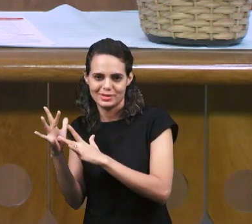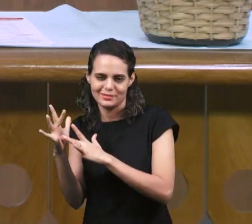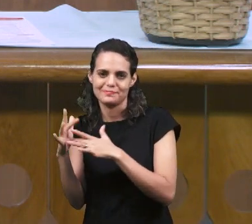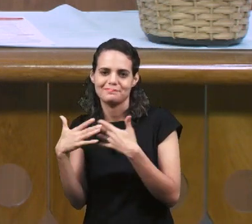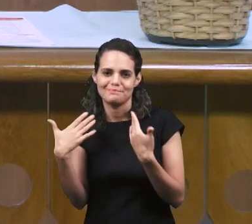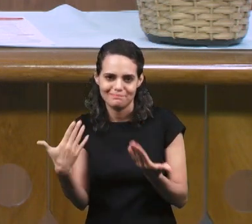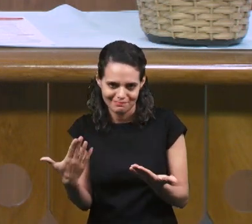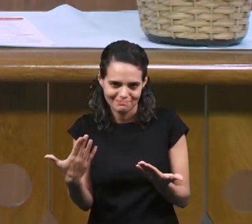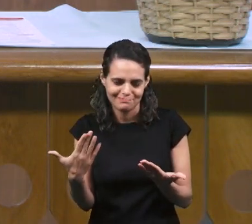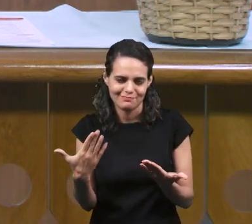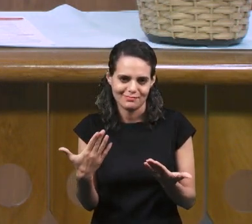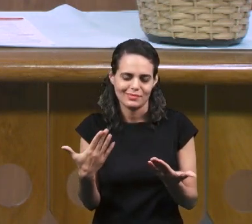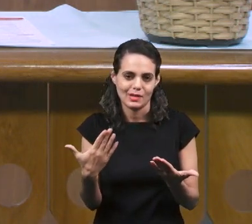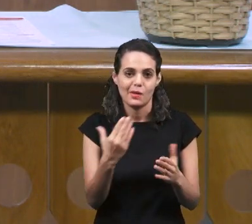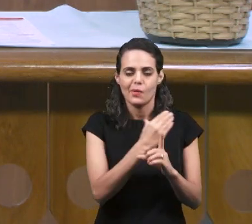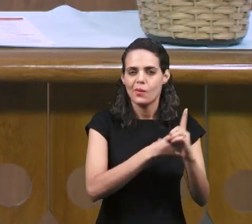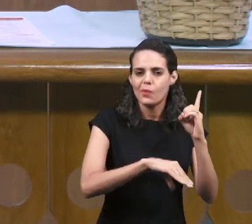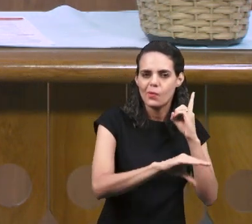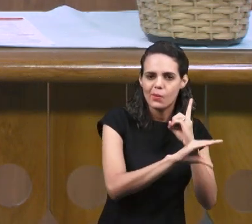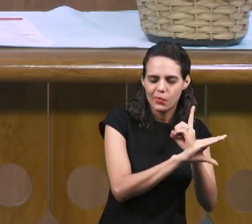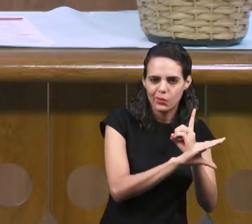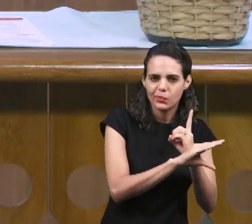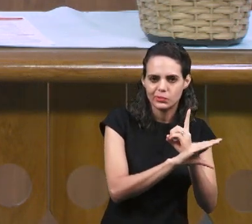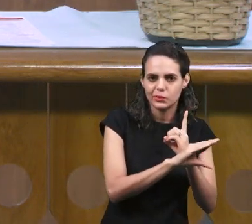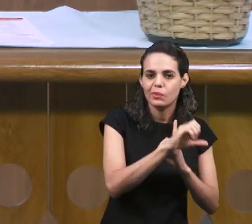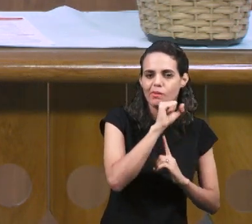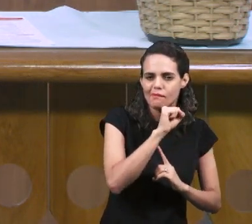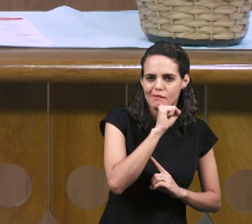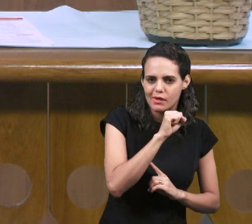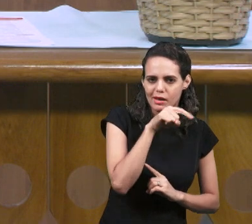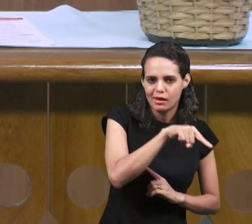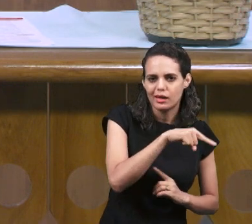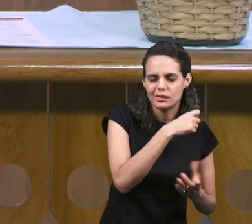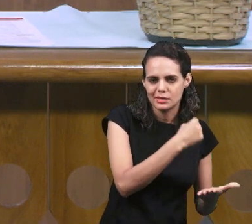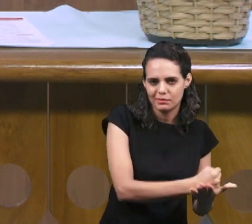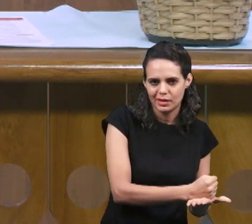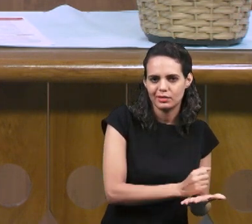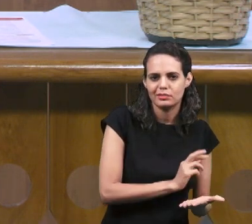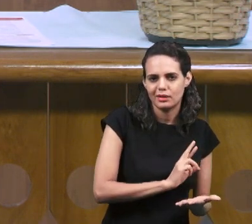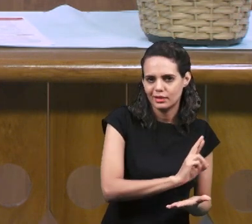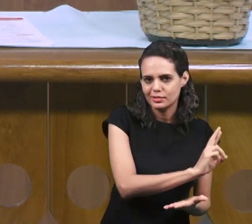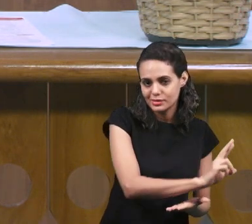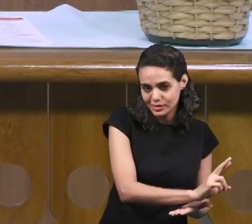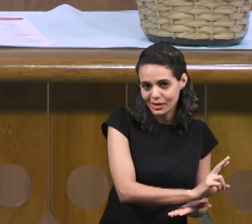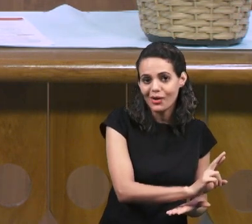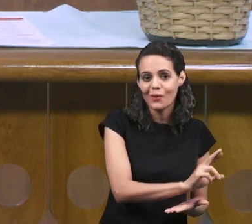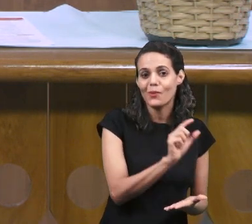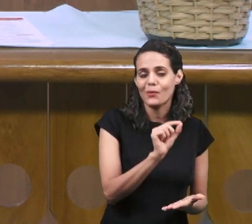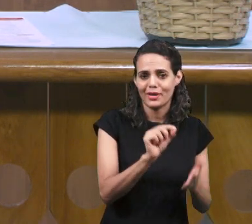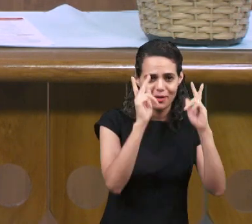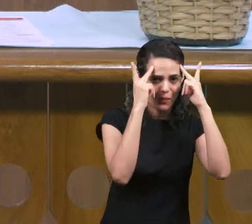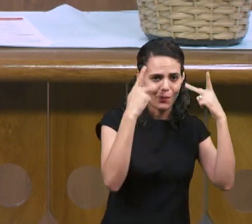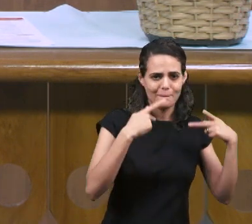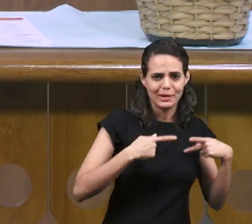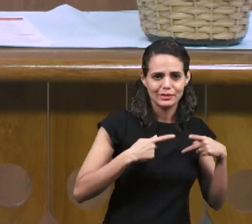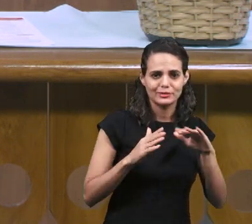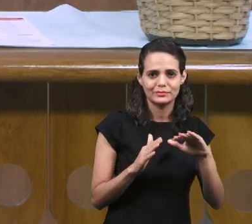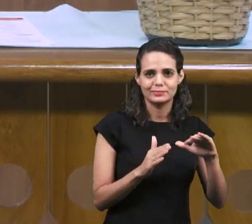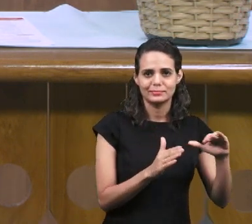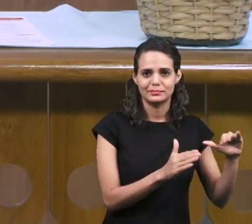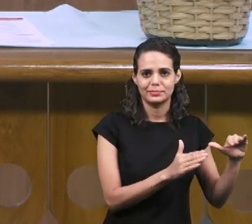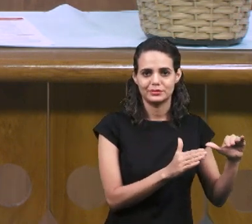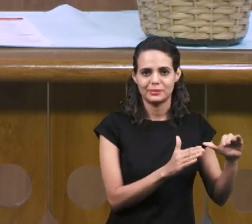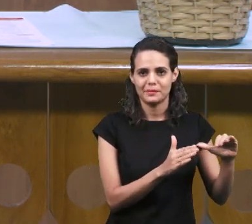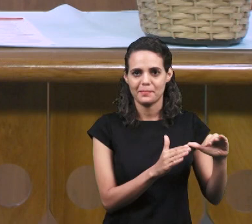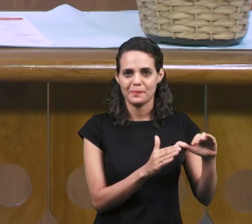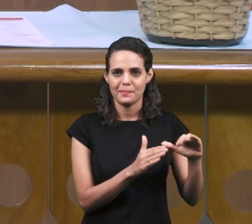sont venus vers l'éternité. Ils quittent le champ humain liturgique et viennent vers le champ de l'éternité. Et c'est